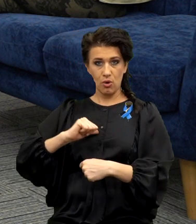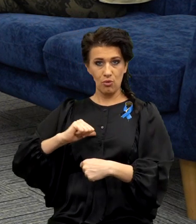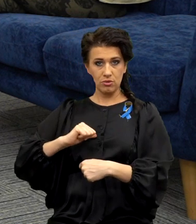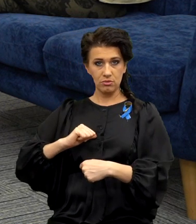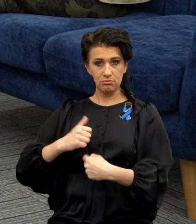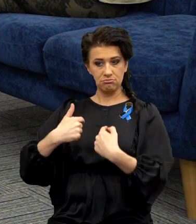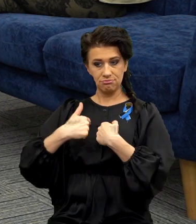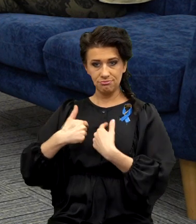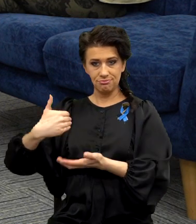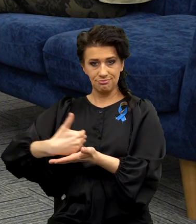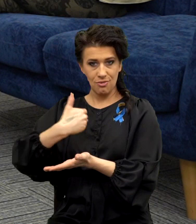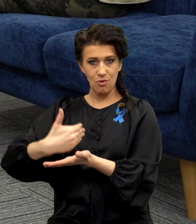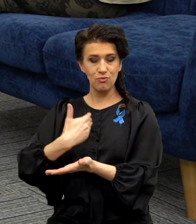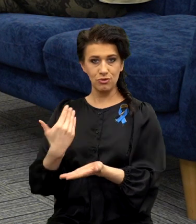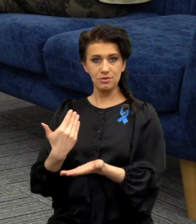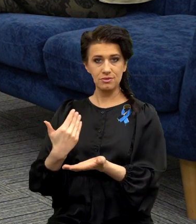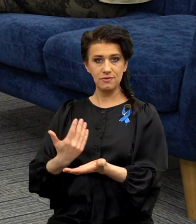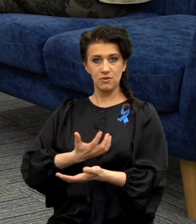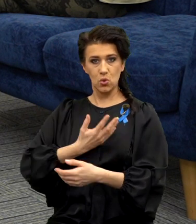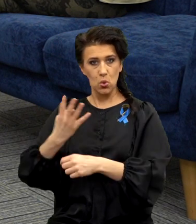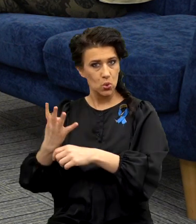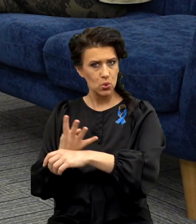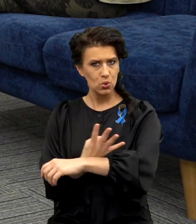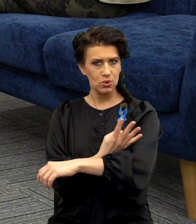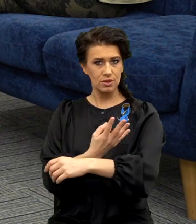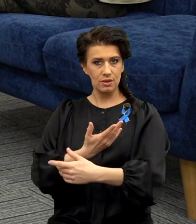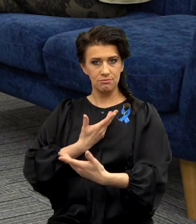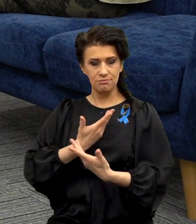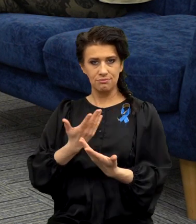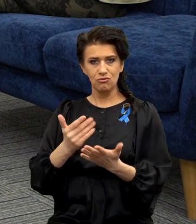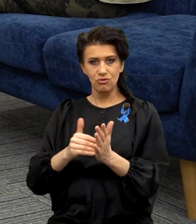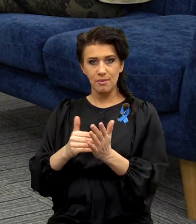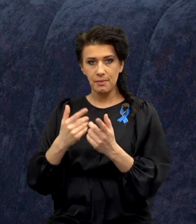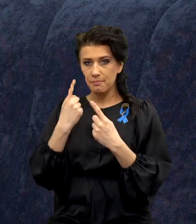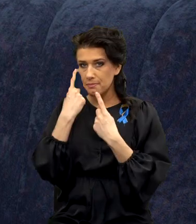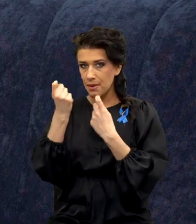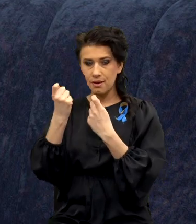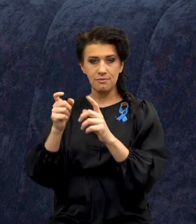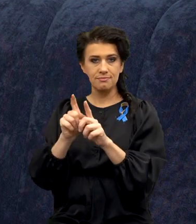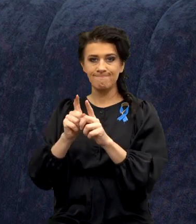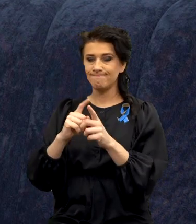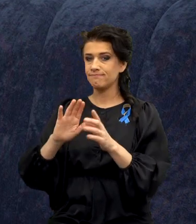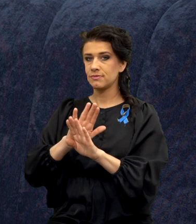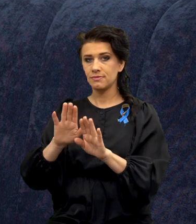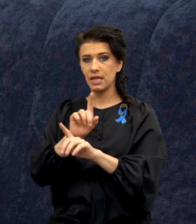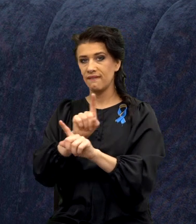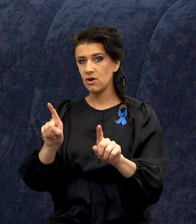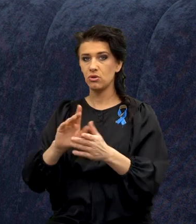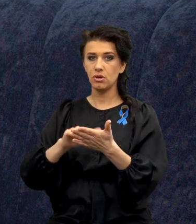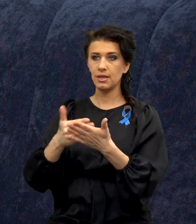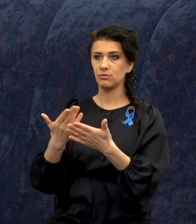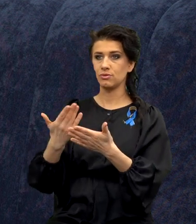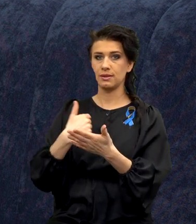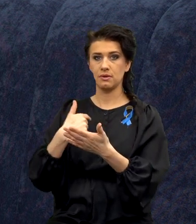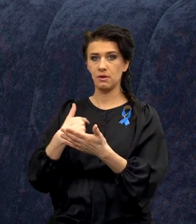się we wspaniałym zrywie, jest to wzruszający bardzo zryw, musimy pamiętać o tym, żeby też nie odbierać sprawczości